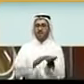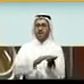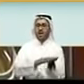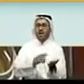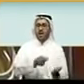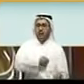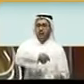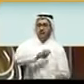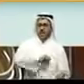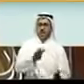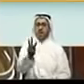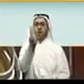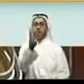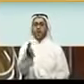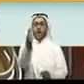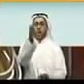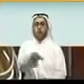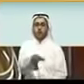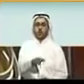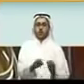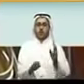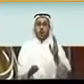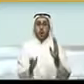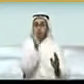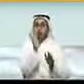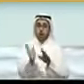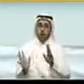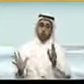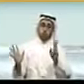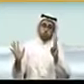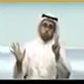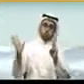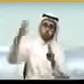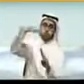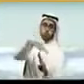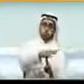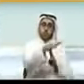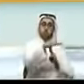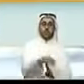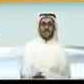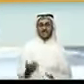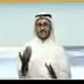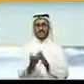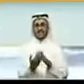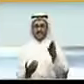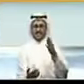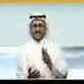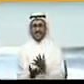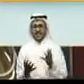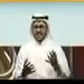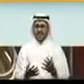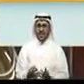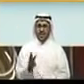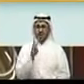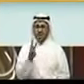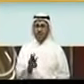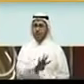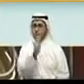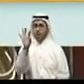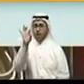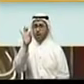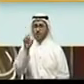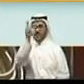3 جثث لمهاجرين انتشلتها قوات خفر السواحل يوم الجمعة، فيما أمكن إنقاذ 354 مهاجرا كانوا